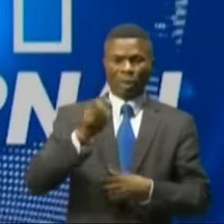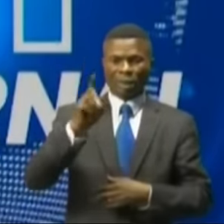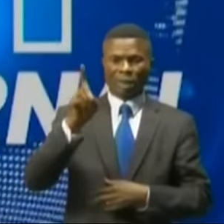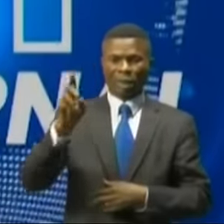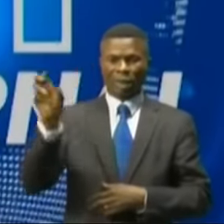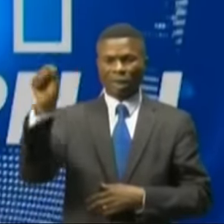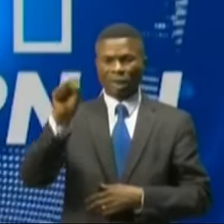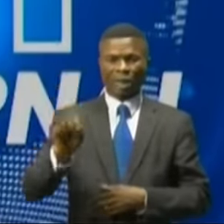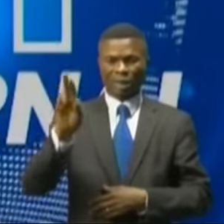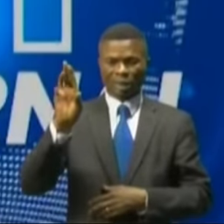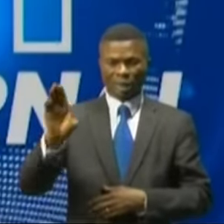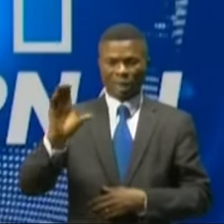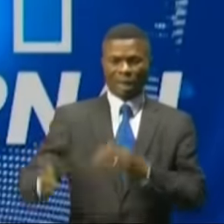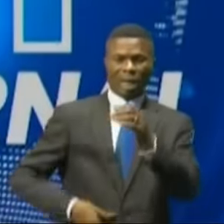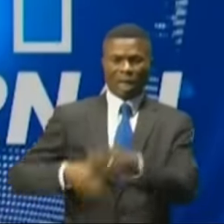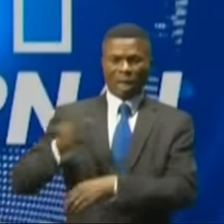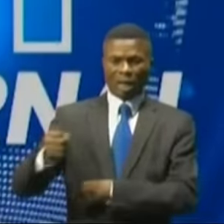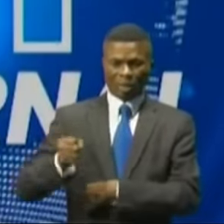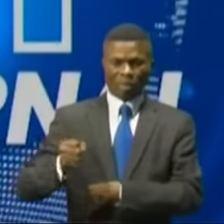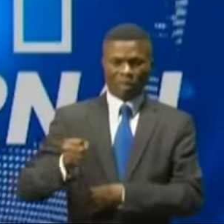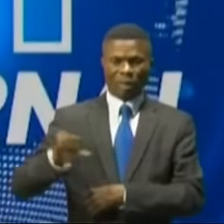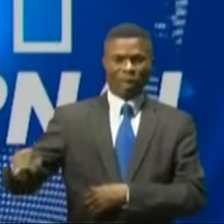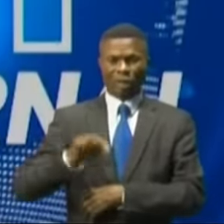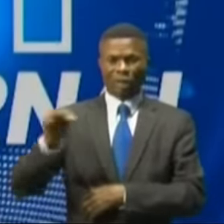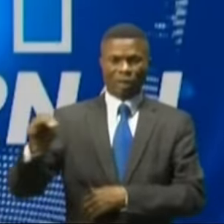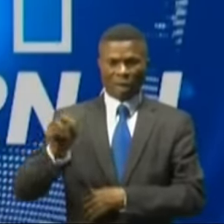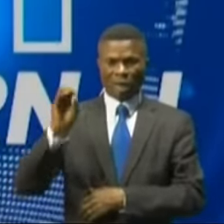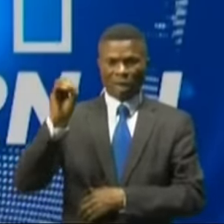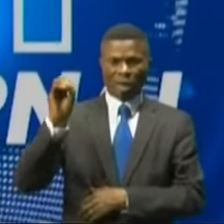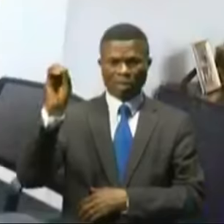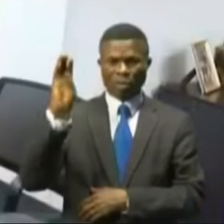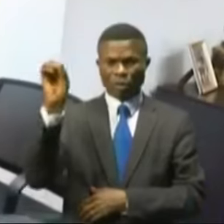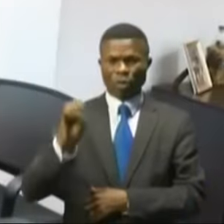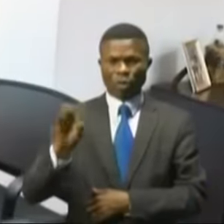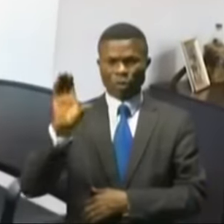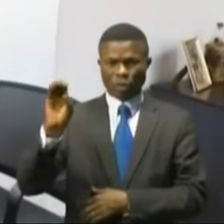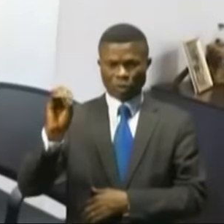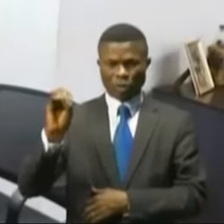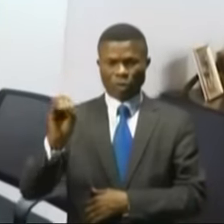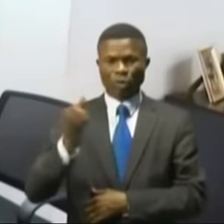PDDRCS, l'abbé Jean Bosco Bahala, un reportage de Peggy Mukunda.